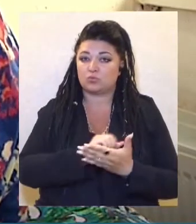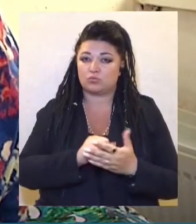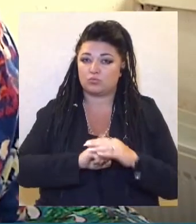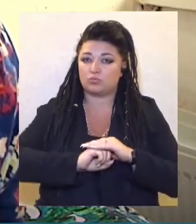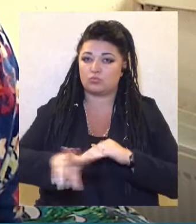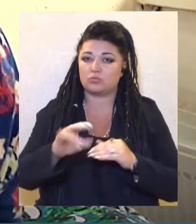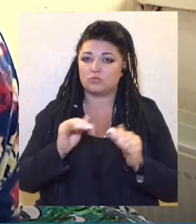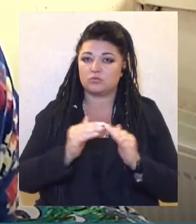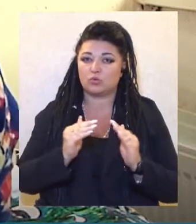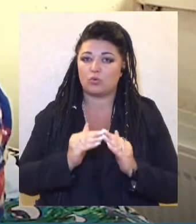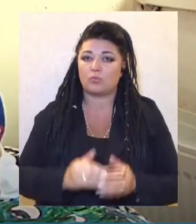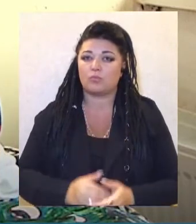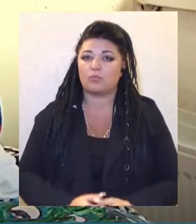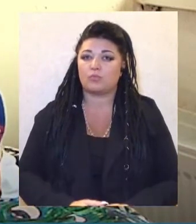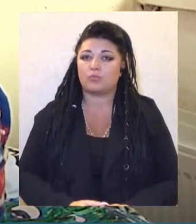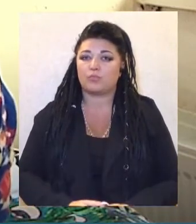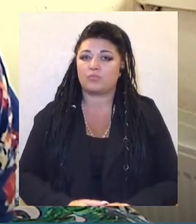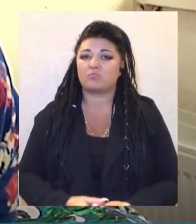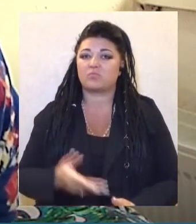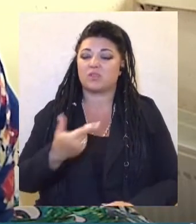Ізбивав. Я вбежав.